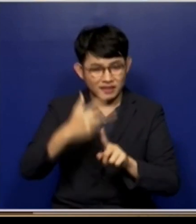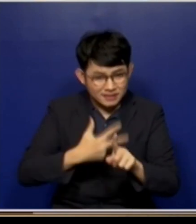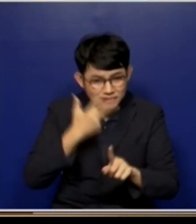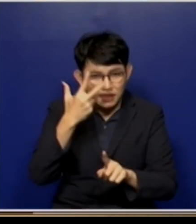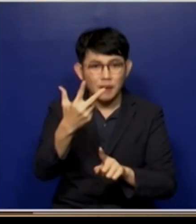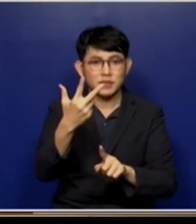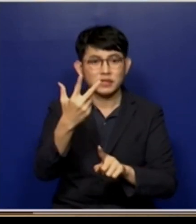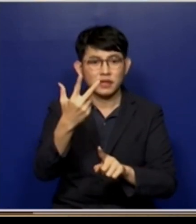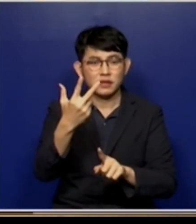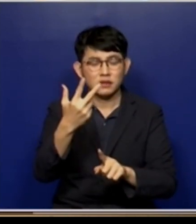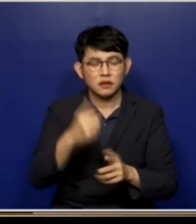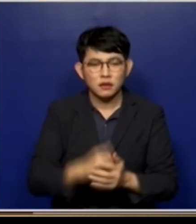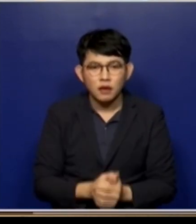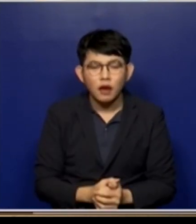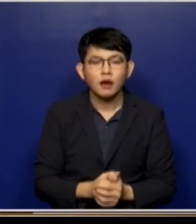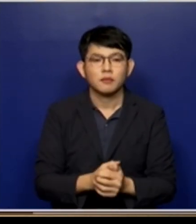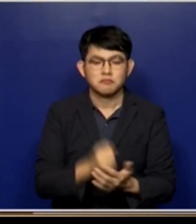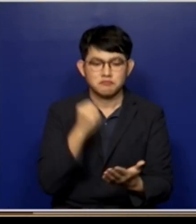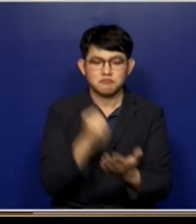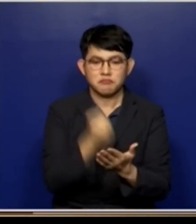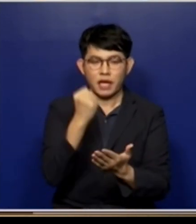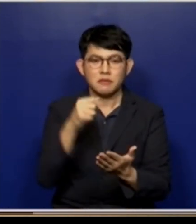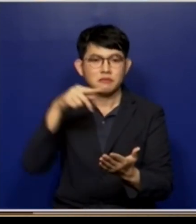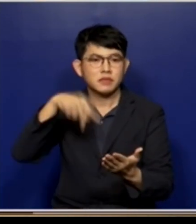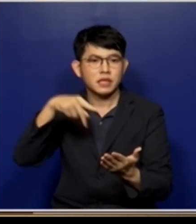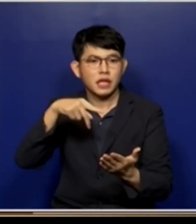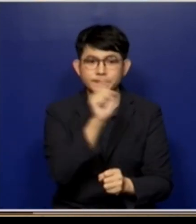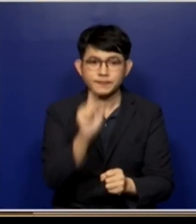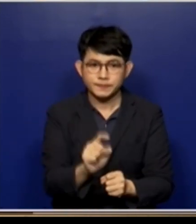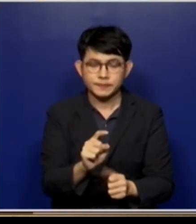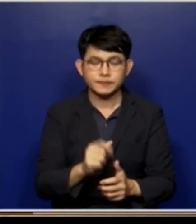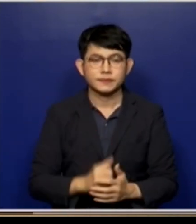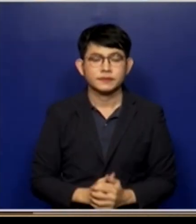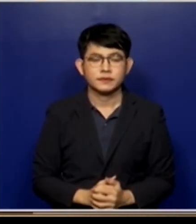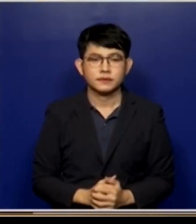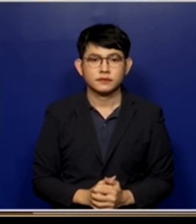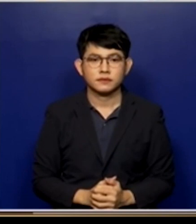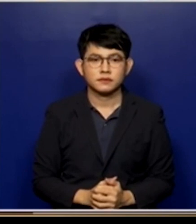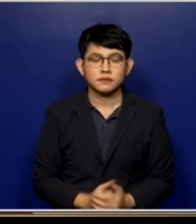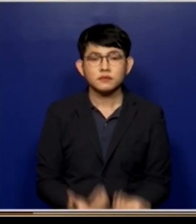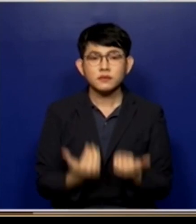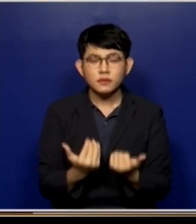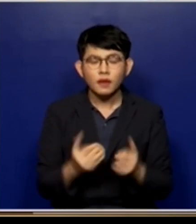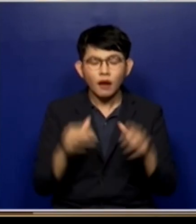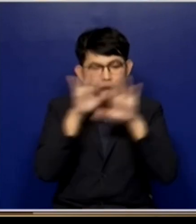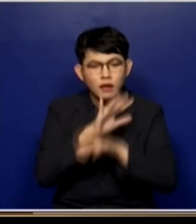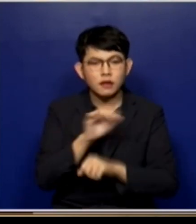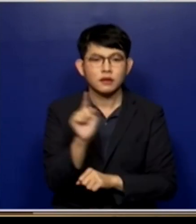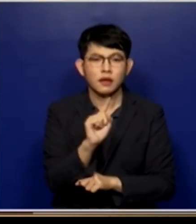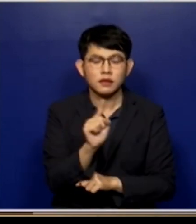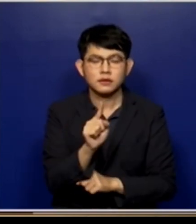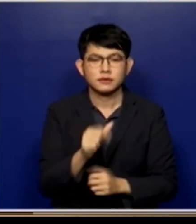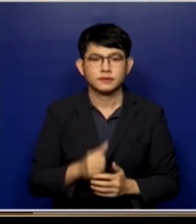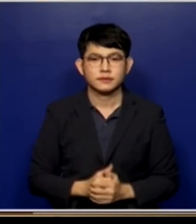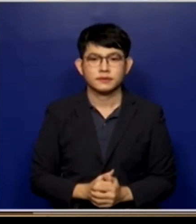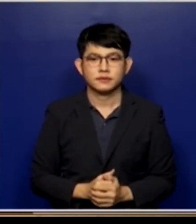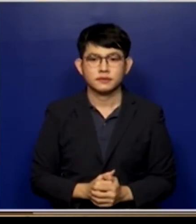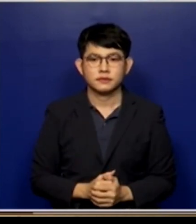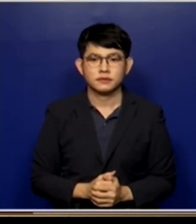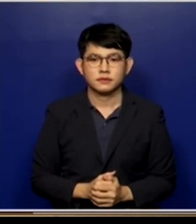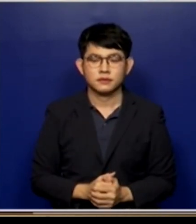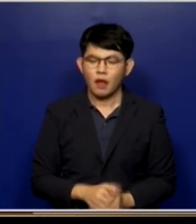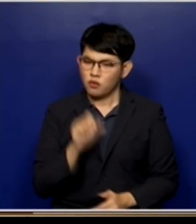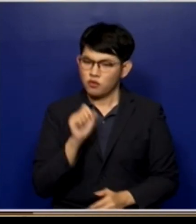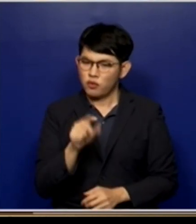เศษค่ะก็ได้รับอะชนะบัตรพิเศษดังกล่าวแล้วสิ่งนี้ค่ะเสมือนหนึ่งว่าเป็นการได้